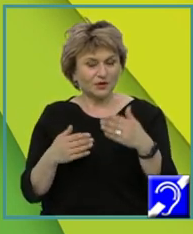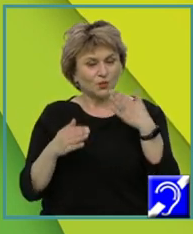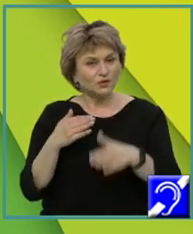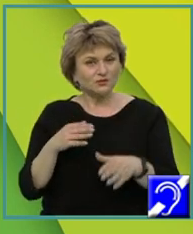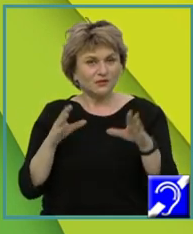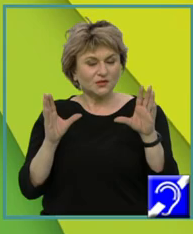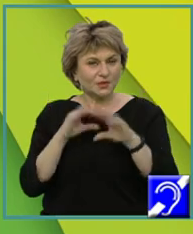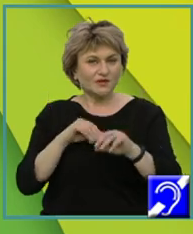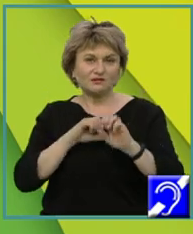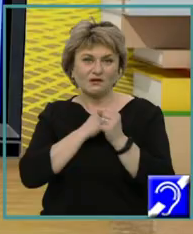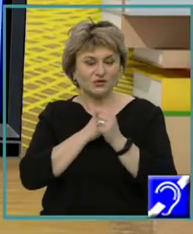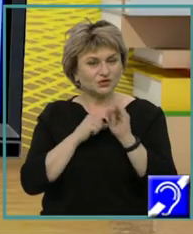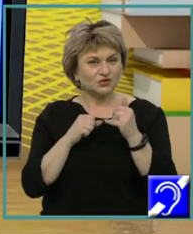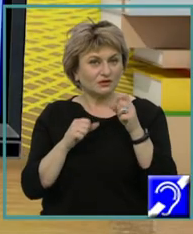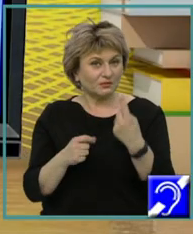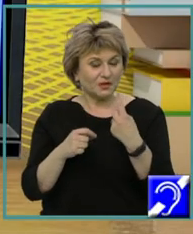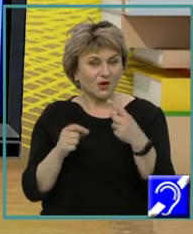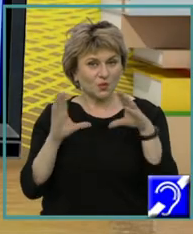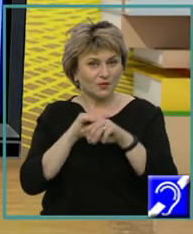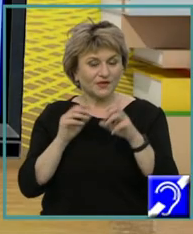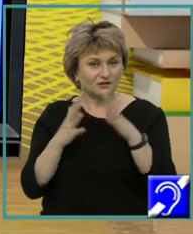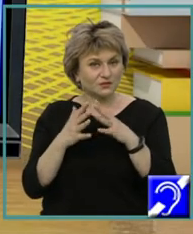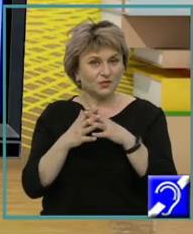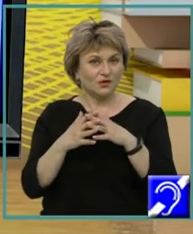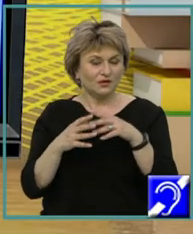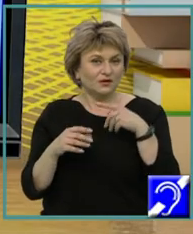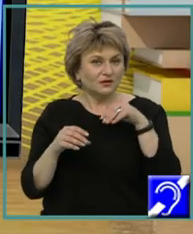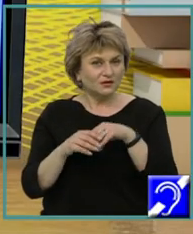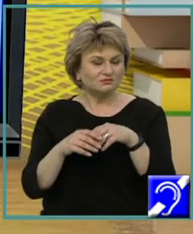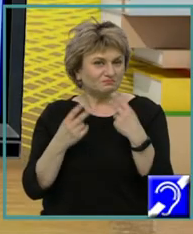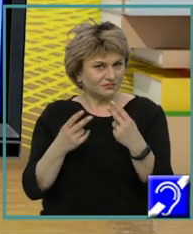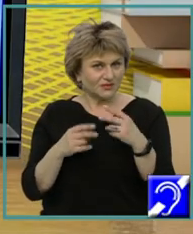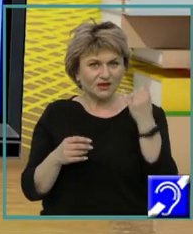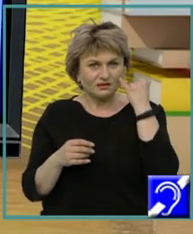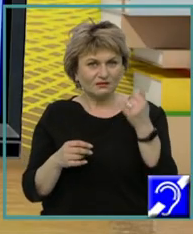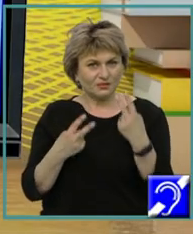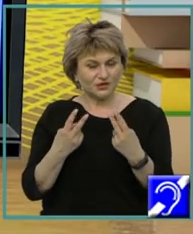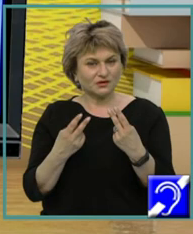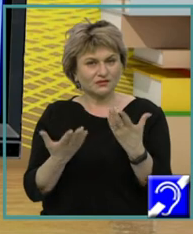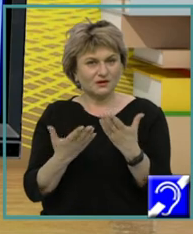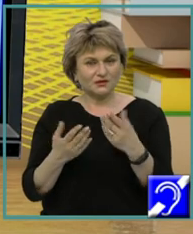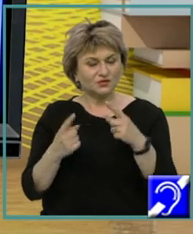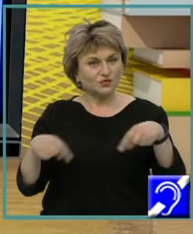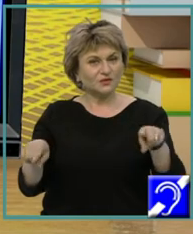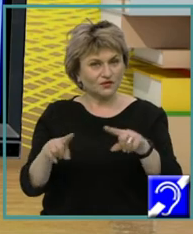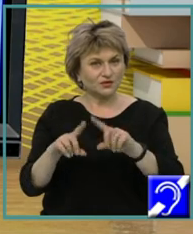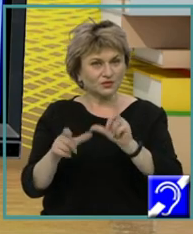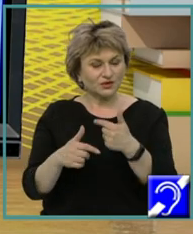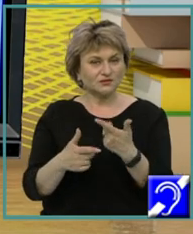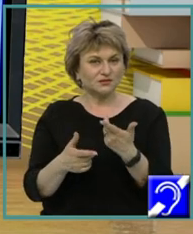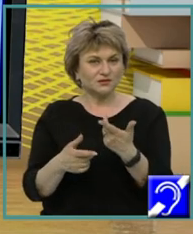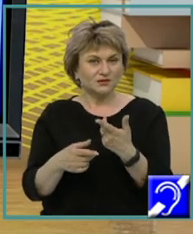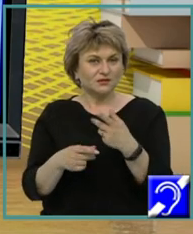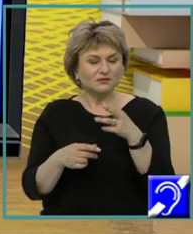întâia noapte de război Unde în esență ideile esențiale pe care dumneavoastră le puteți